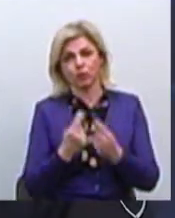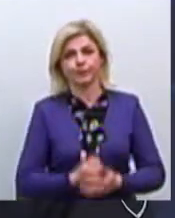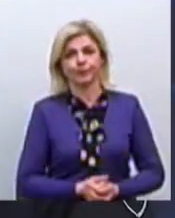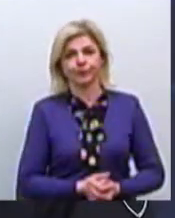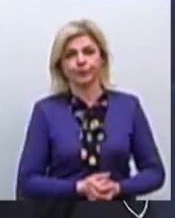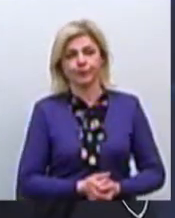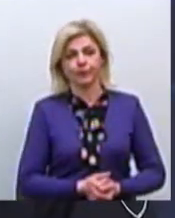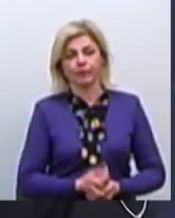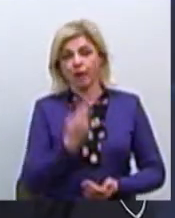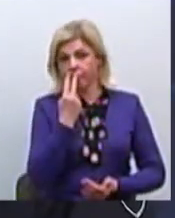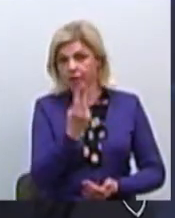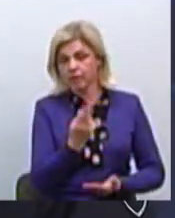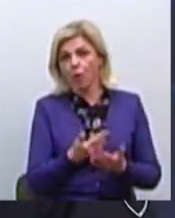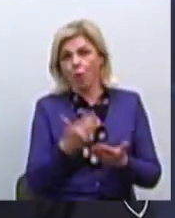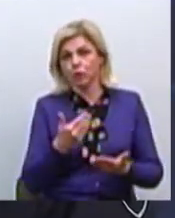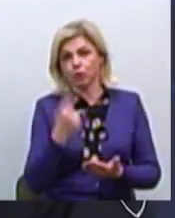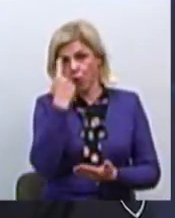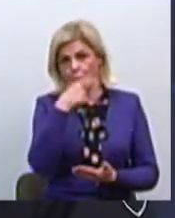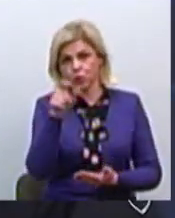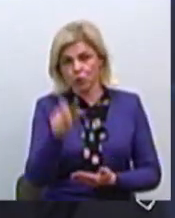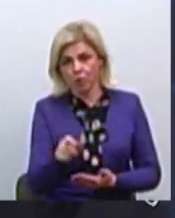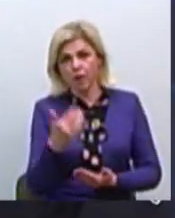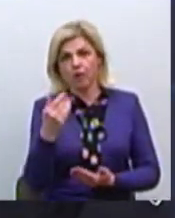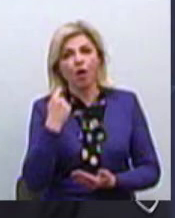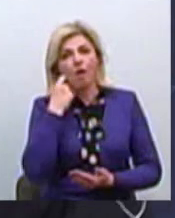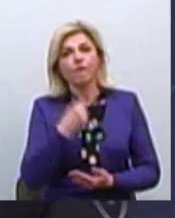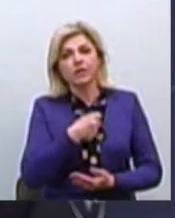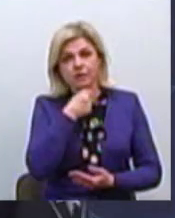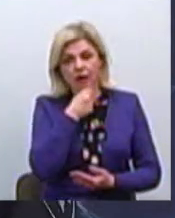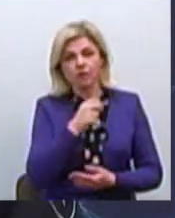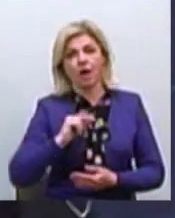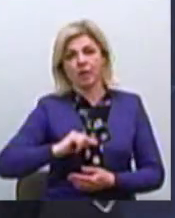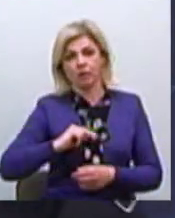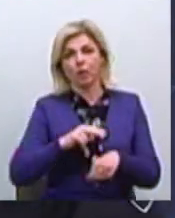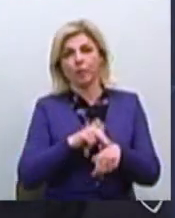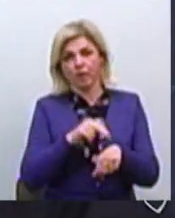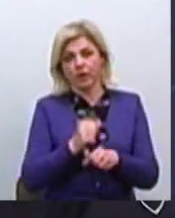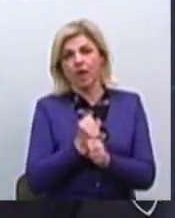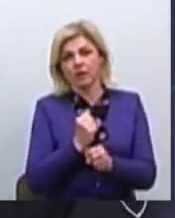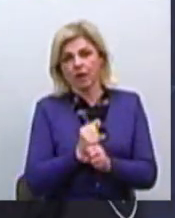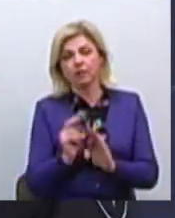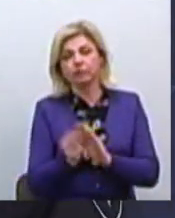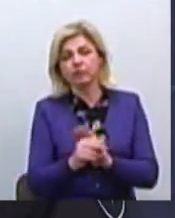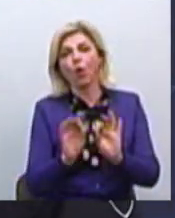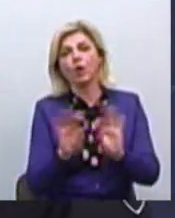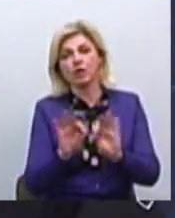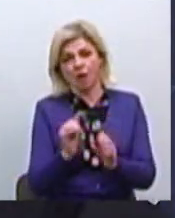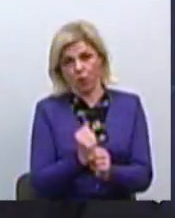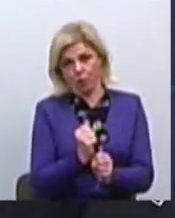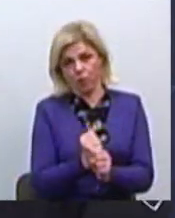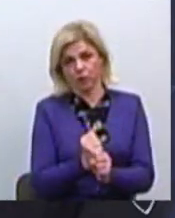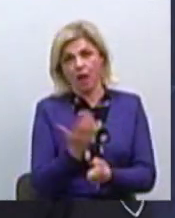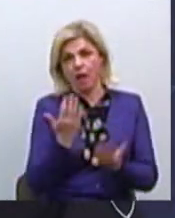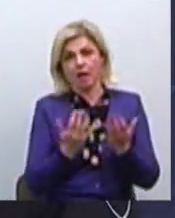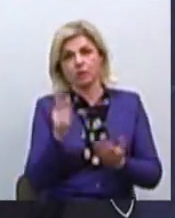Дивлячись від особи, його вікового стану, працівники проводять профілактичну роз'яснювальну роботу. Якщо